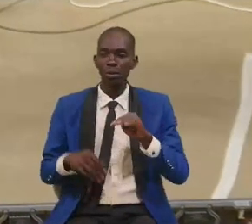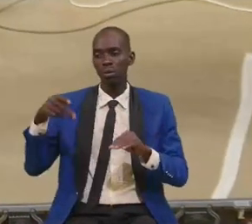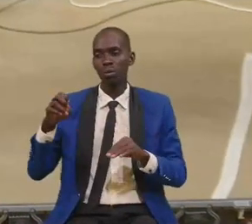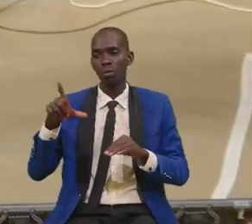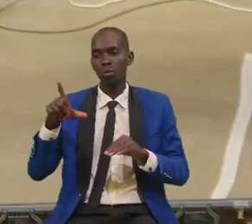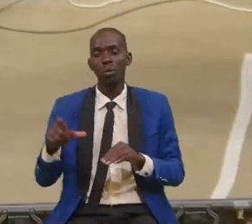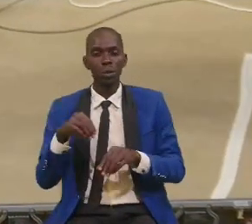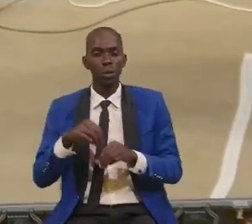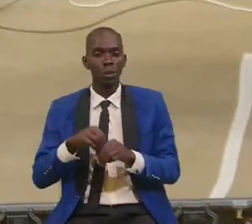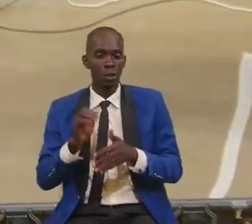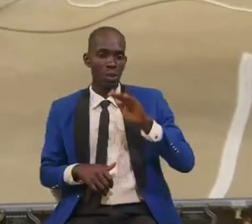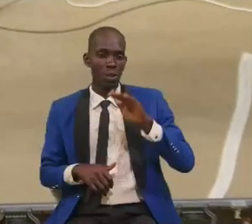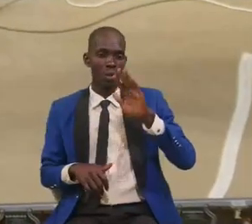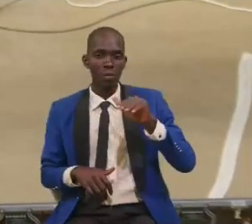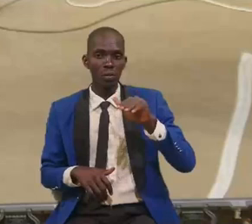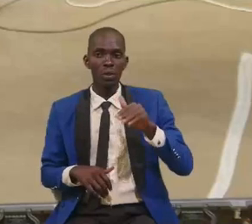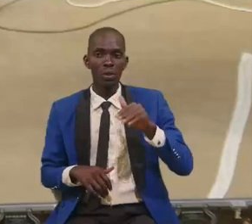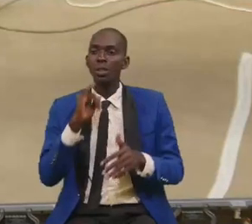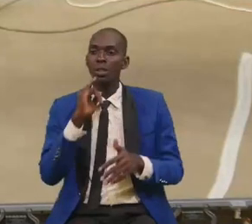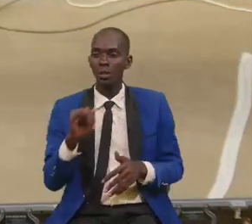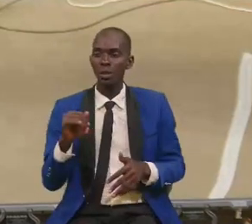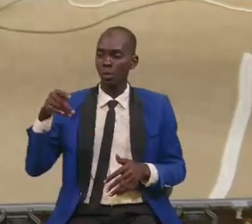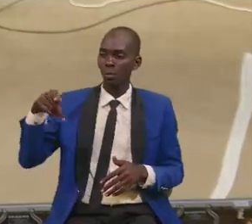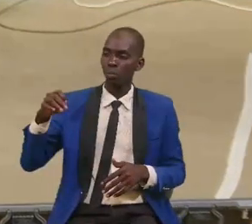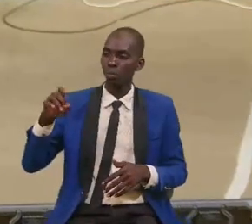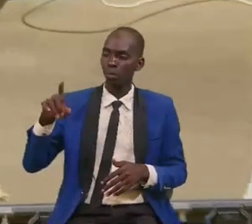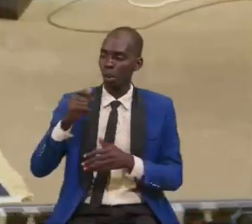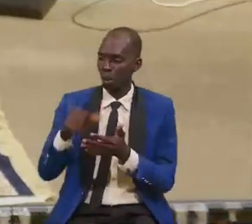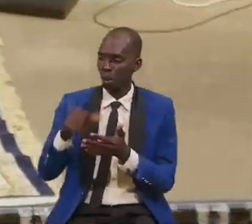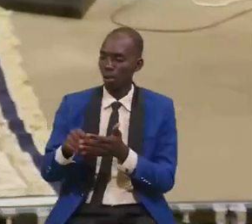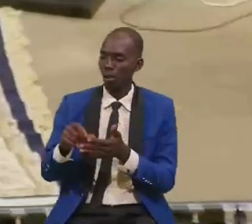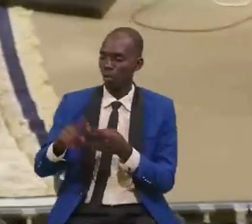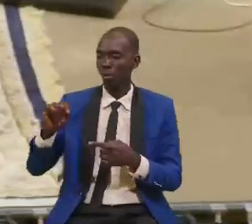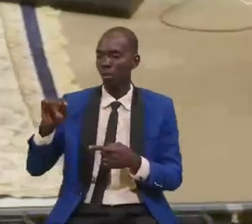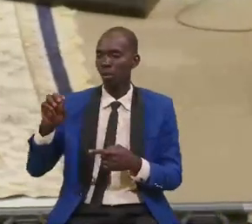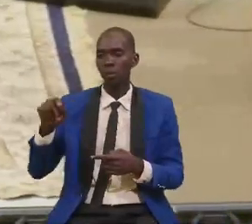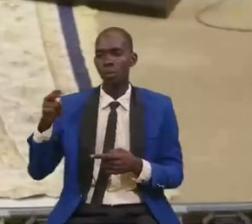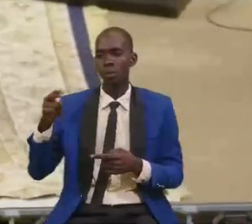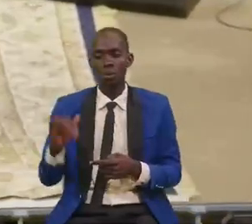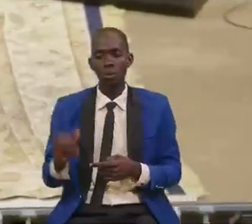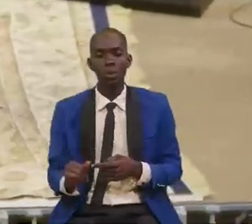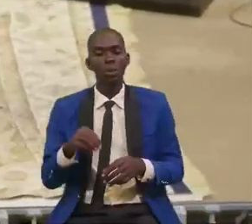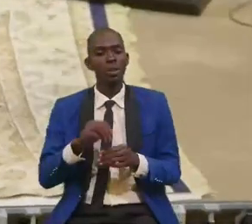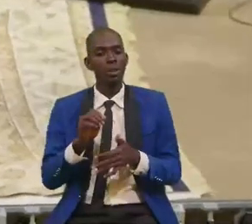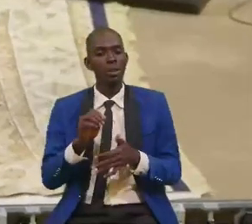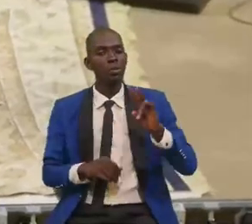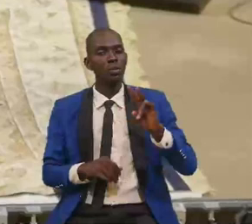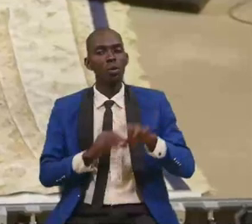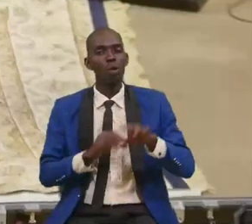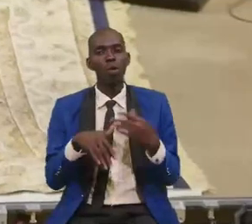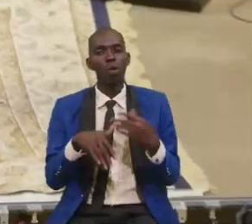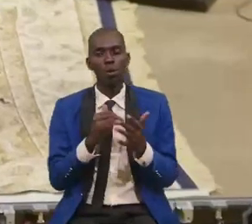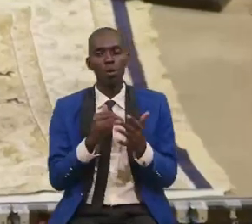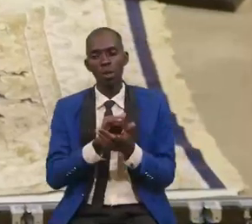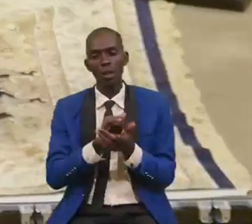Chapitre, il parle, il prend Timothée, il court. Chapitre 17, ceux qui avaient bouleversé le monde